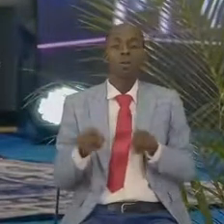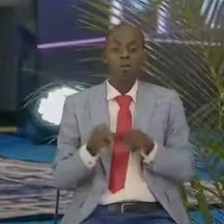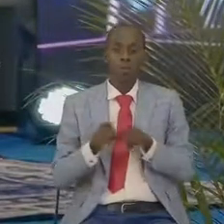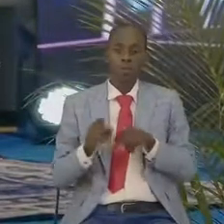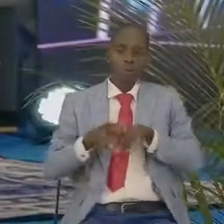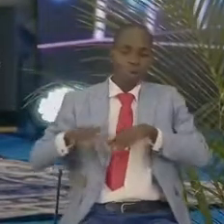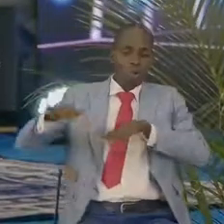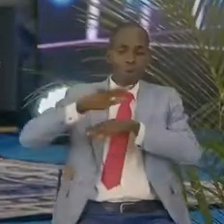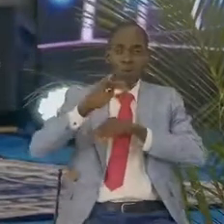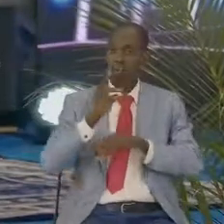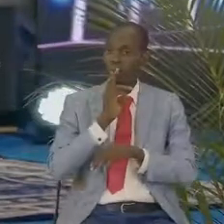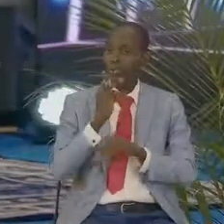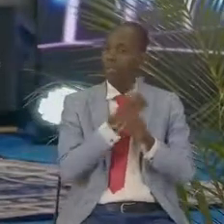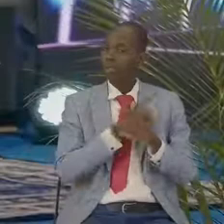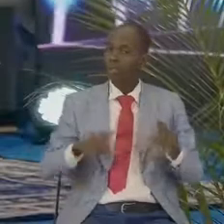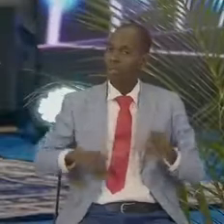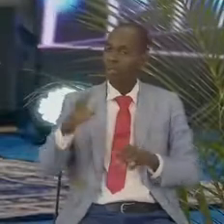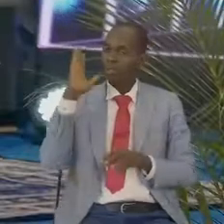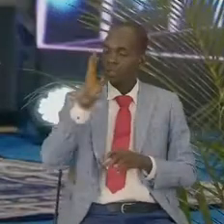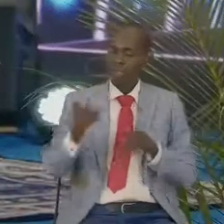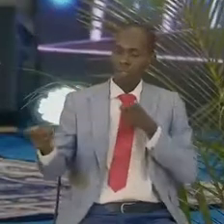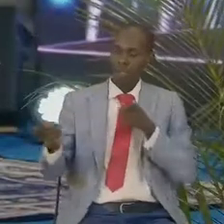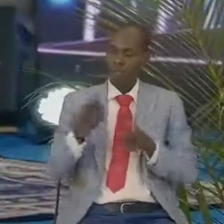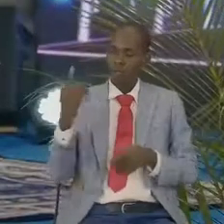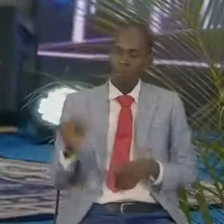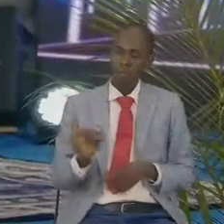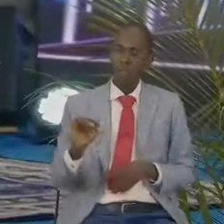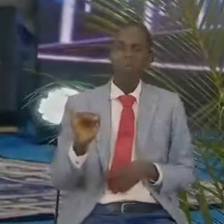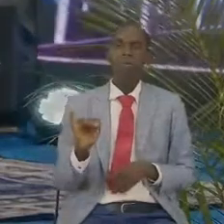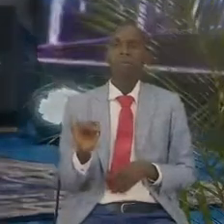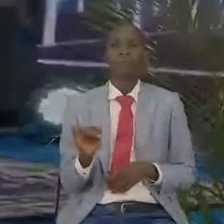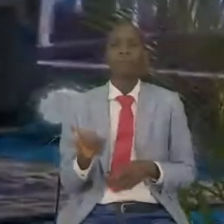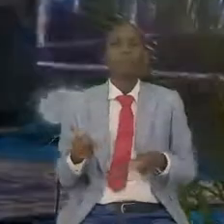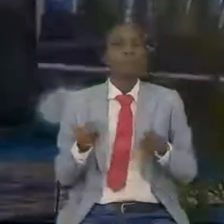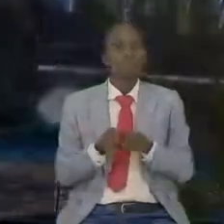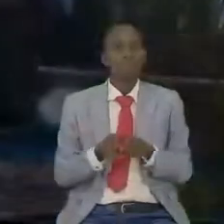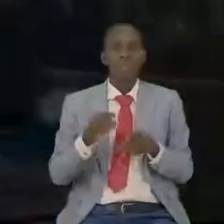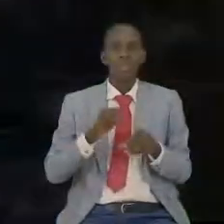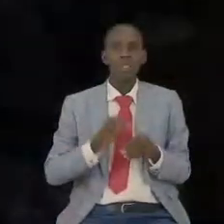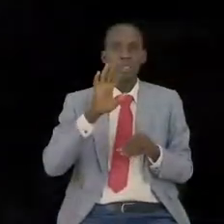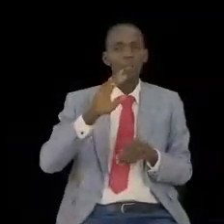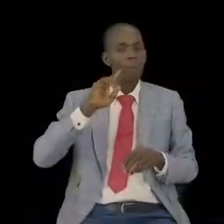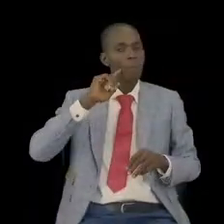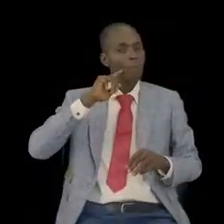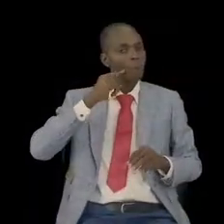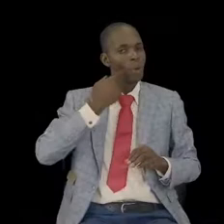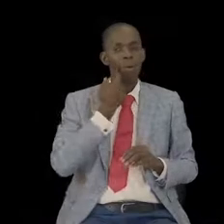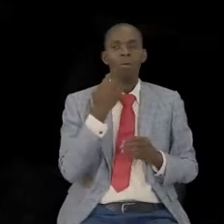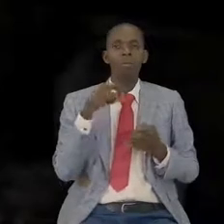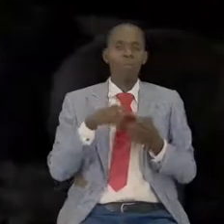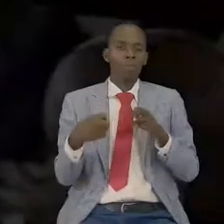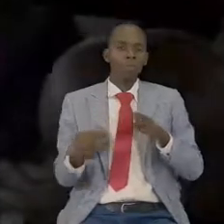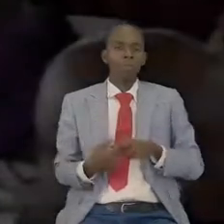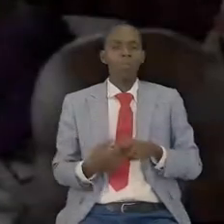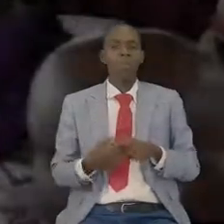eaux, l'Éternel règnera éternellement et à toujours, même dans votre situation amère, quel que soit ce